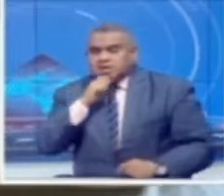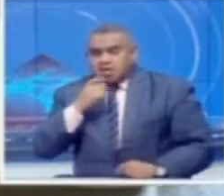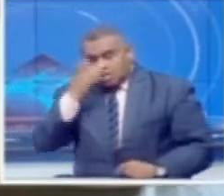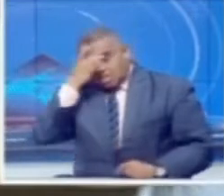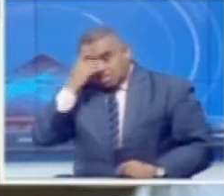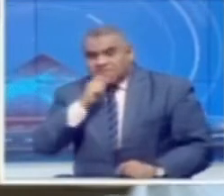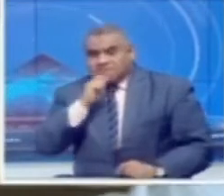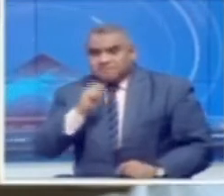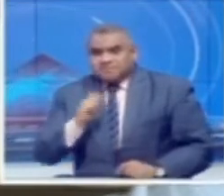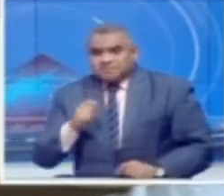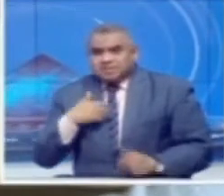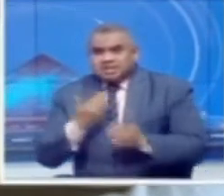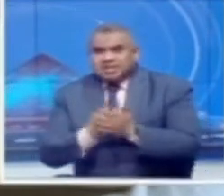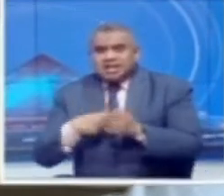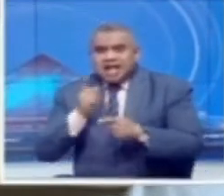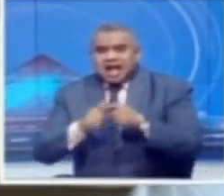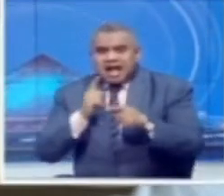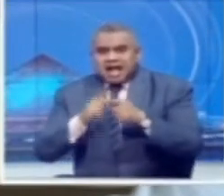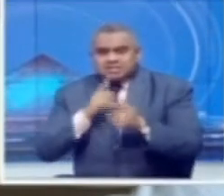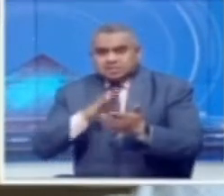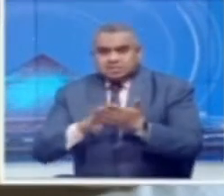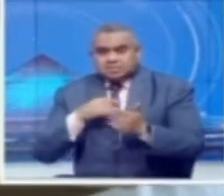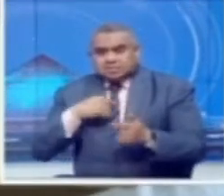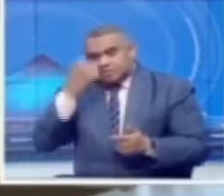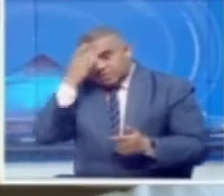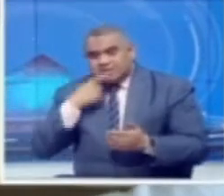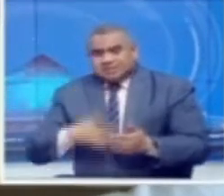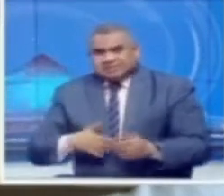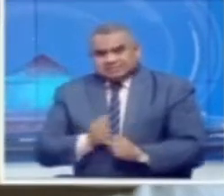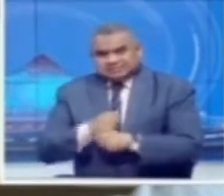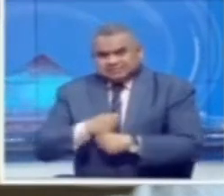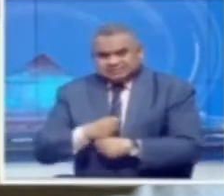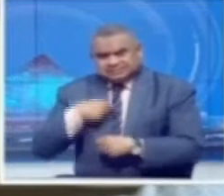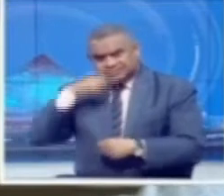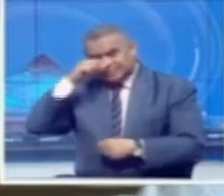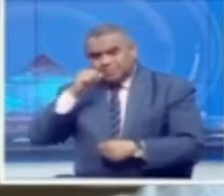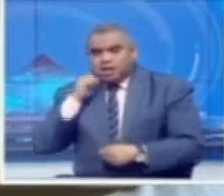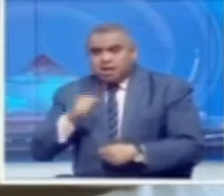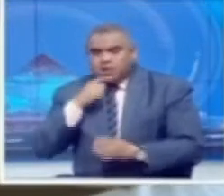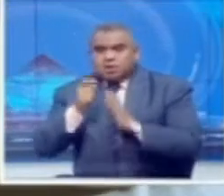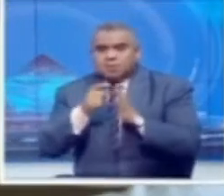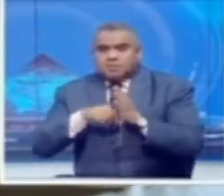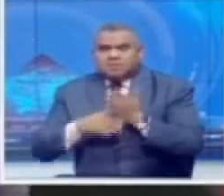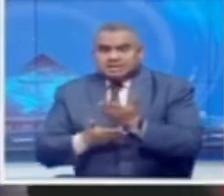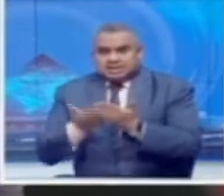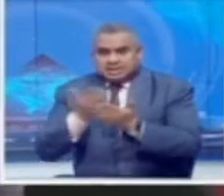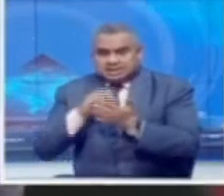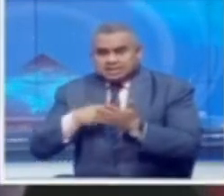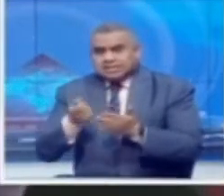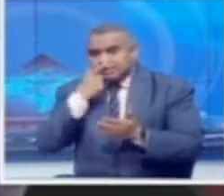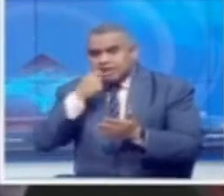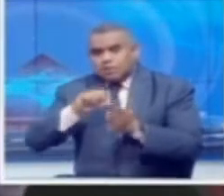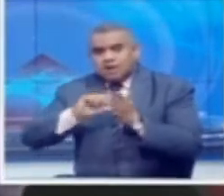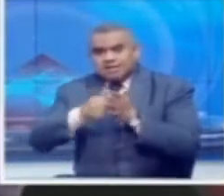الحديد اللي موجودة، دايما الأم بتشتكي إن الحديد الطفل بيتعبه، بيعمل له إمساك، بيعمل له مشاكل في بطنه. فدلوقتي الأنواع اللي موجودة أنواع جديدة ولسه